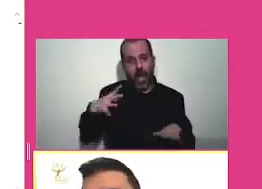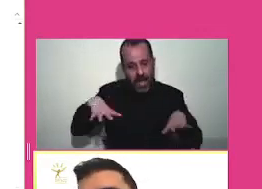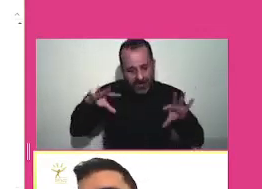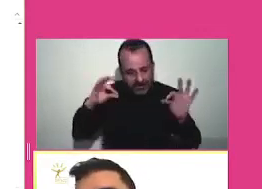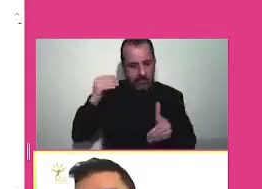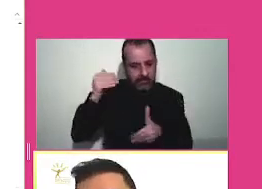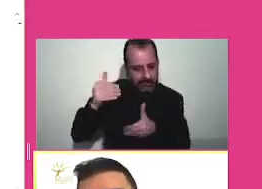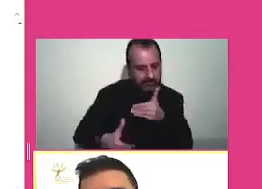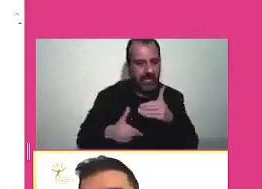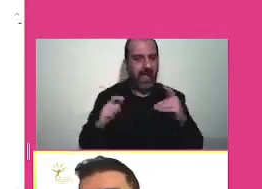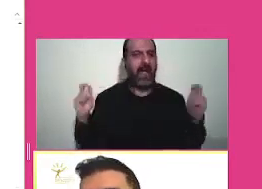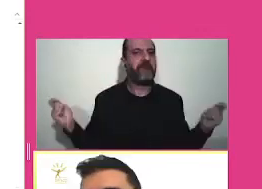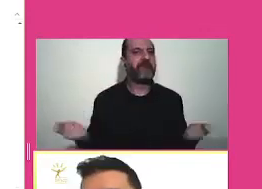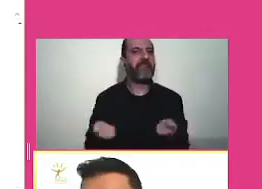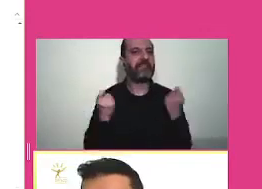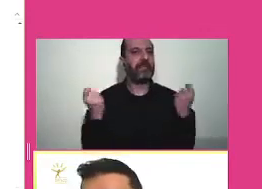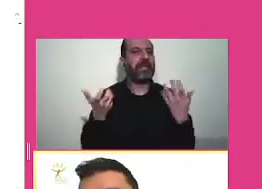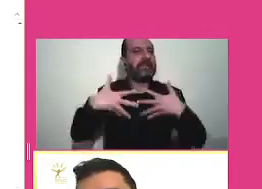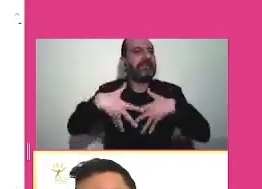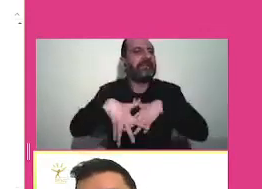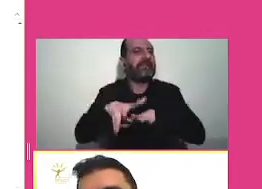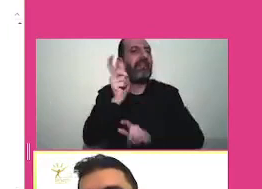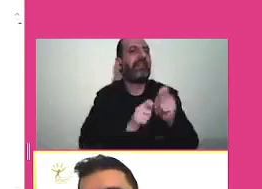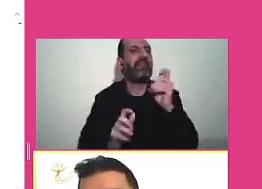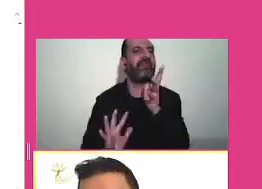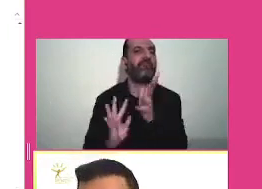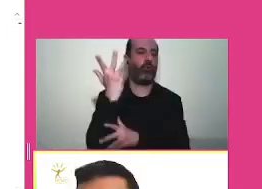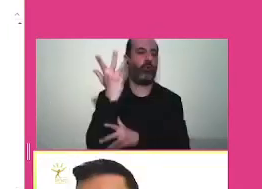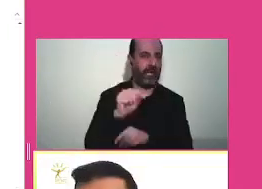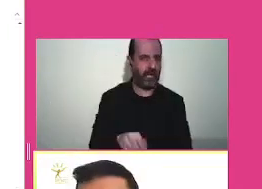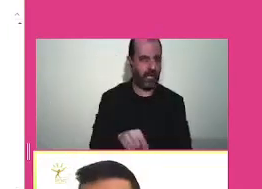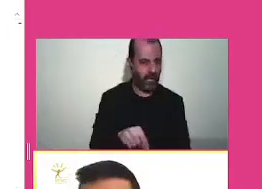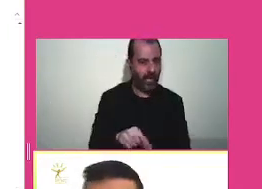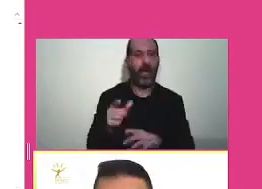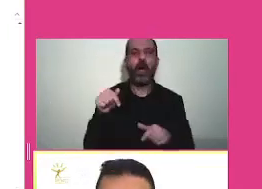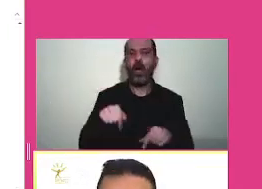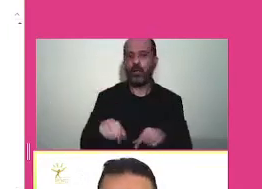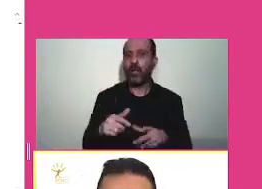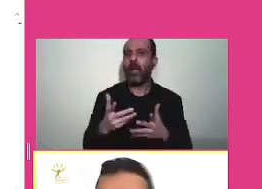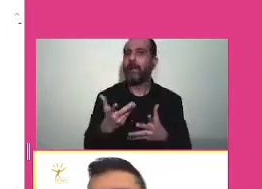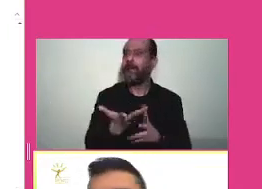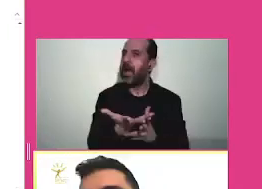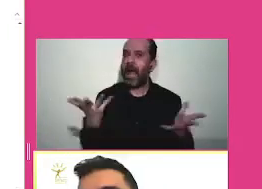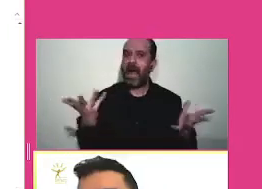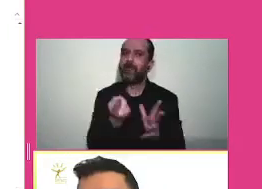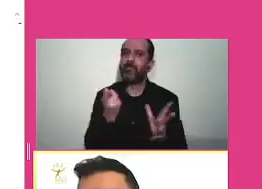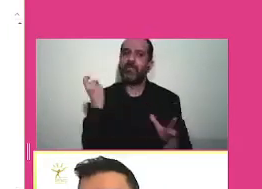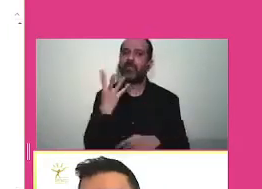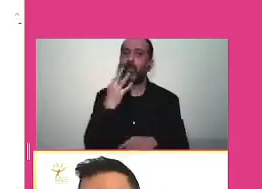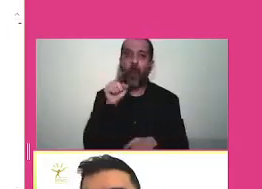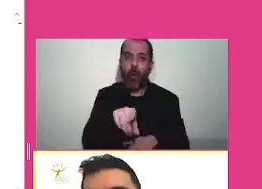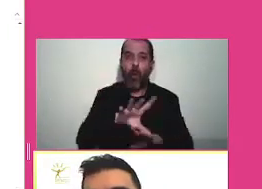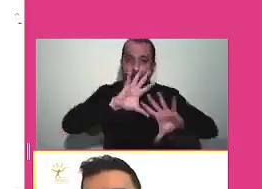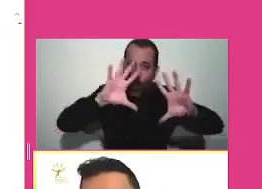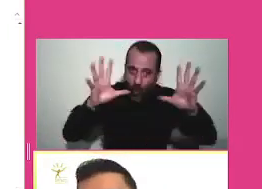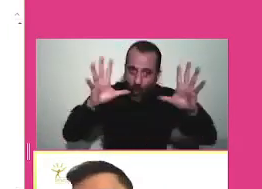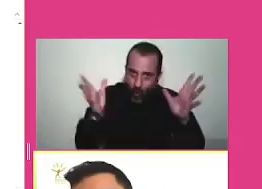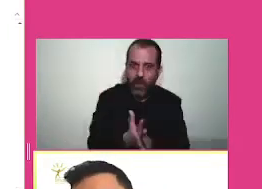δημιουργία και ιδιαίτερα το κάναμε διαδικτυακά, που ήταν σαφώς ένα μεγάλο challenge για εμάς. Μπορέσαμε να